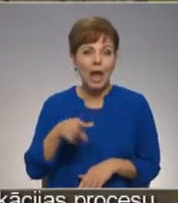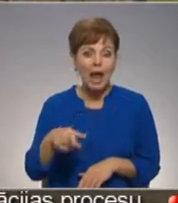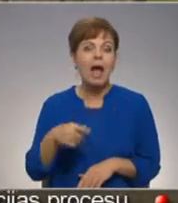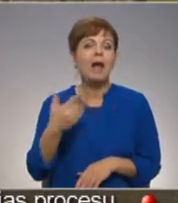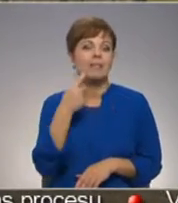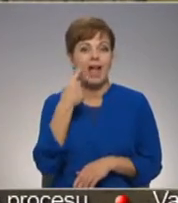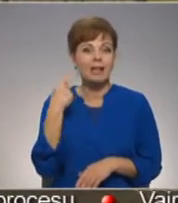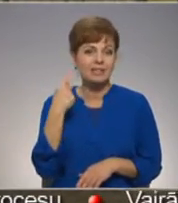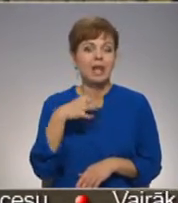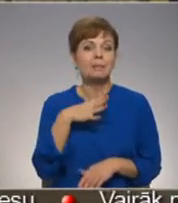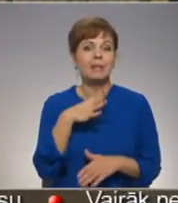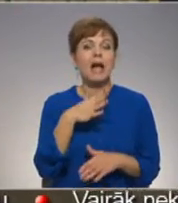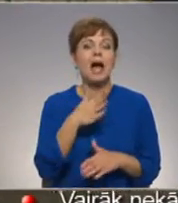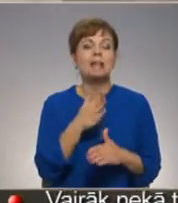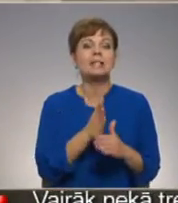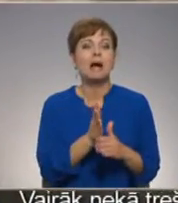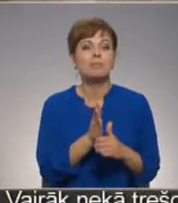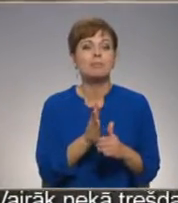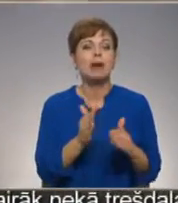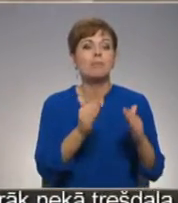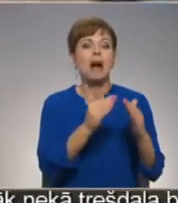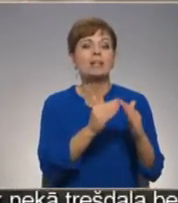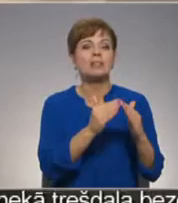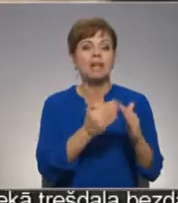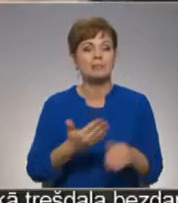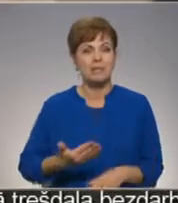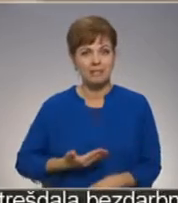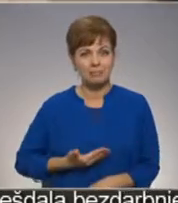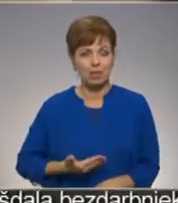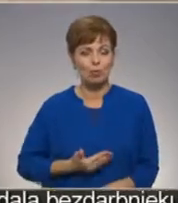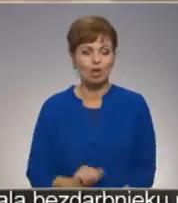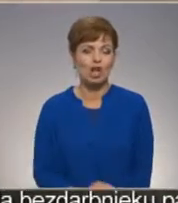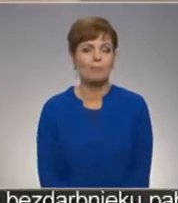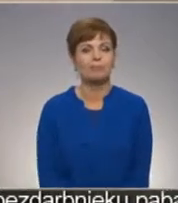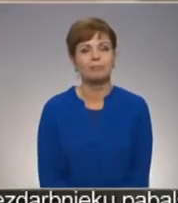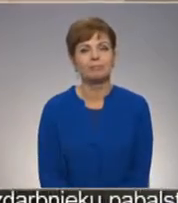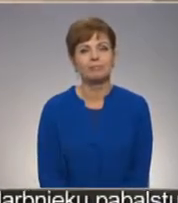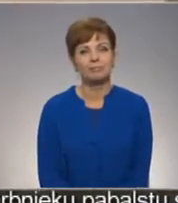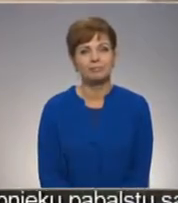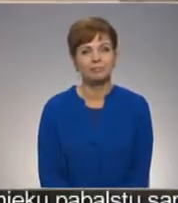nesen arī viņš bija starp patversmē mītošajiem. Matīss Rutks, Māris Jurgensons, speciāli Latvijas televīzijai.